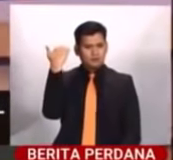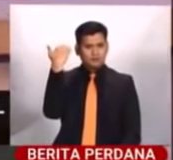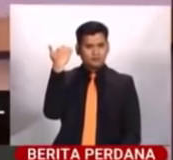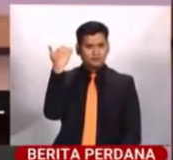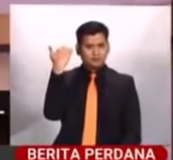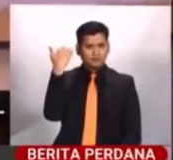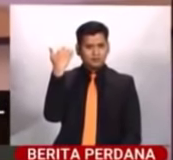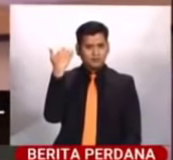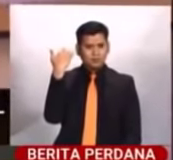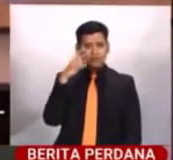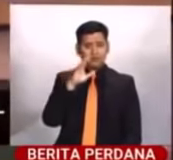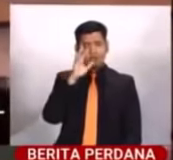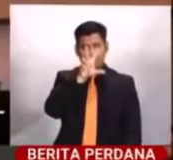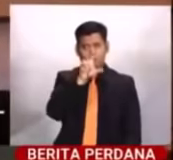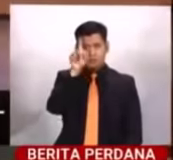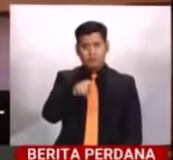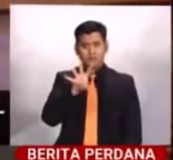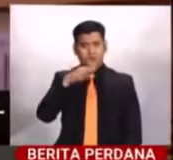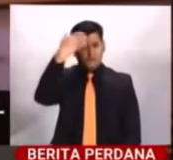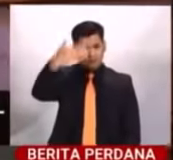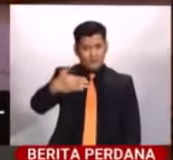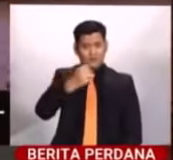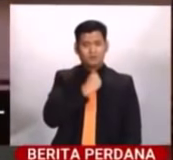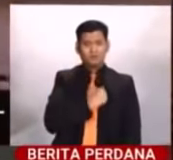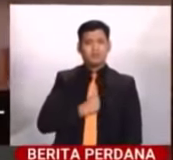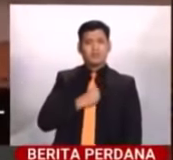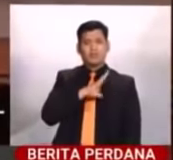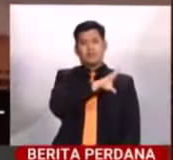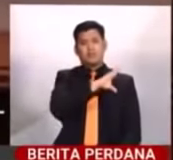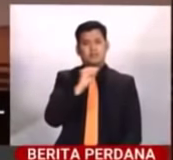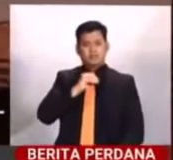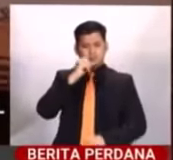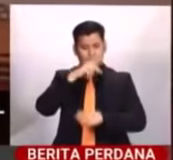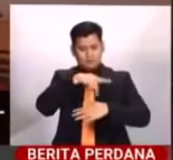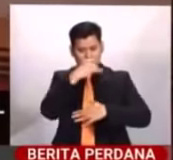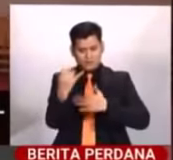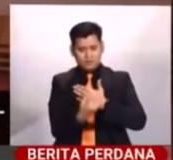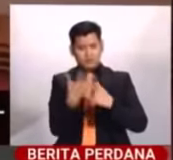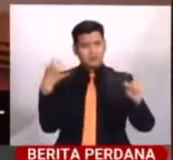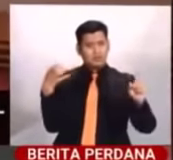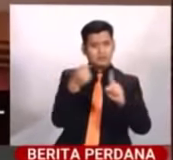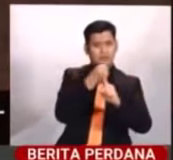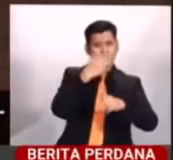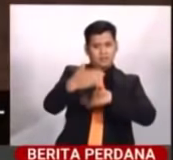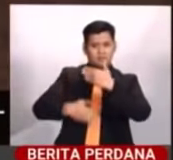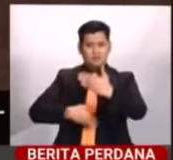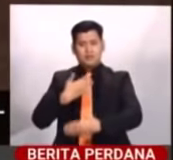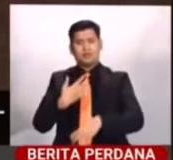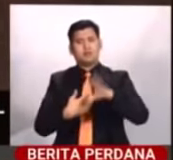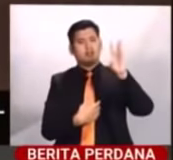projek pembangunan tempat bagi acara BMX telah mencapai kemajuan sehingga